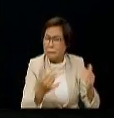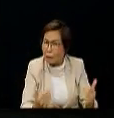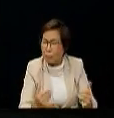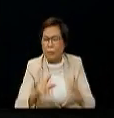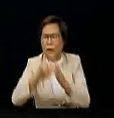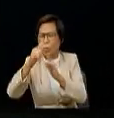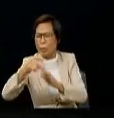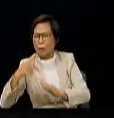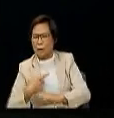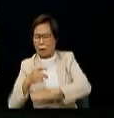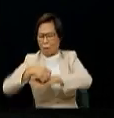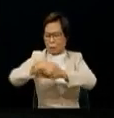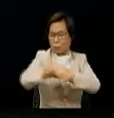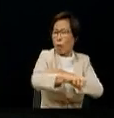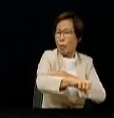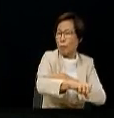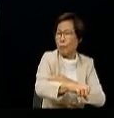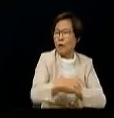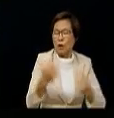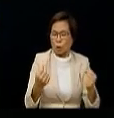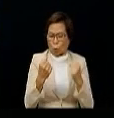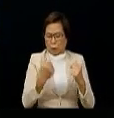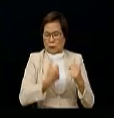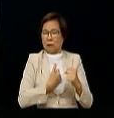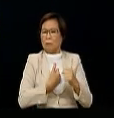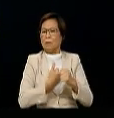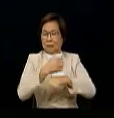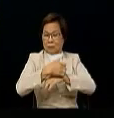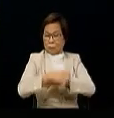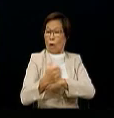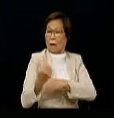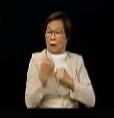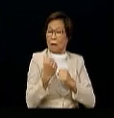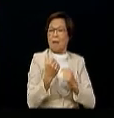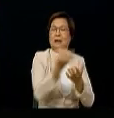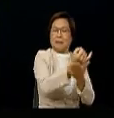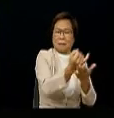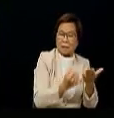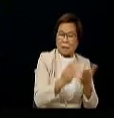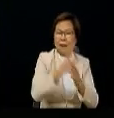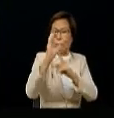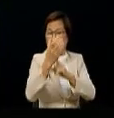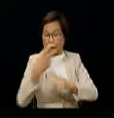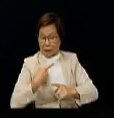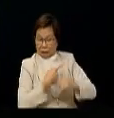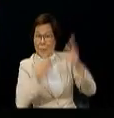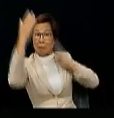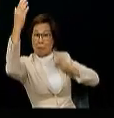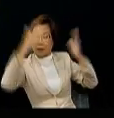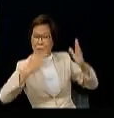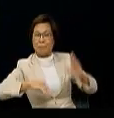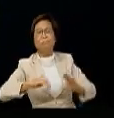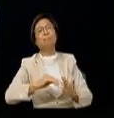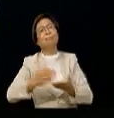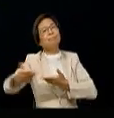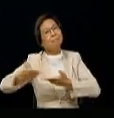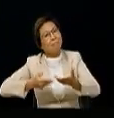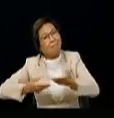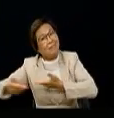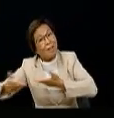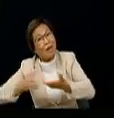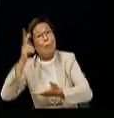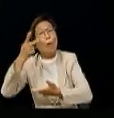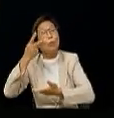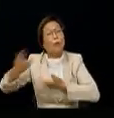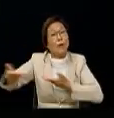kita hendak mengeksport Jatidiri dan seni dan budaya kita lemah ke diplomasi kebudayaan